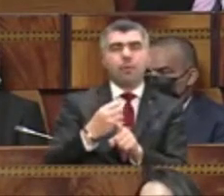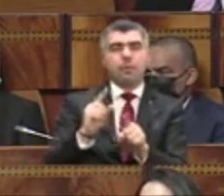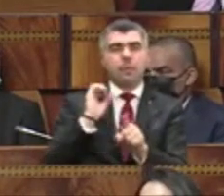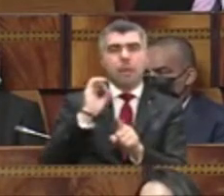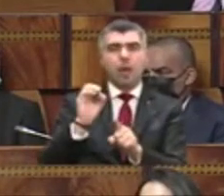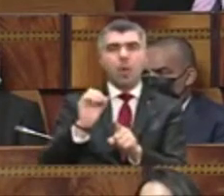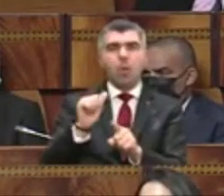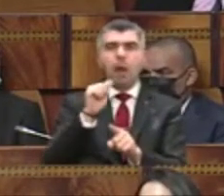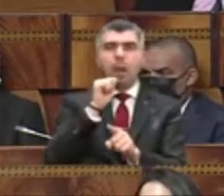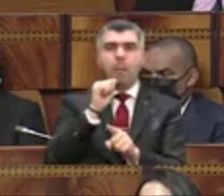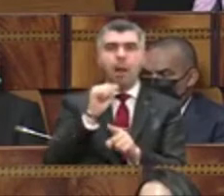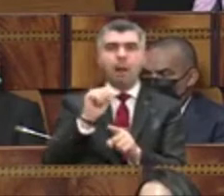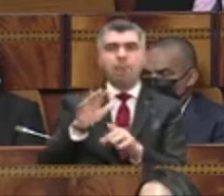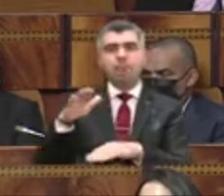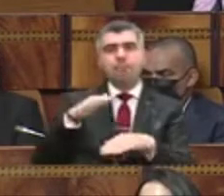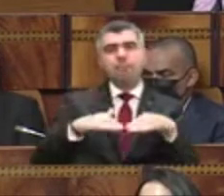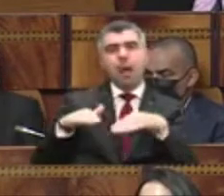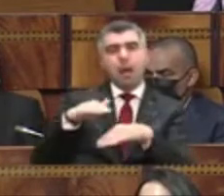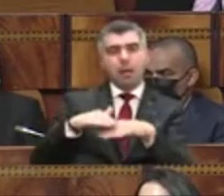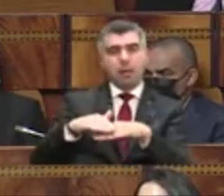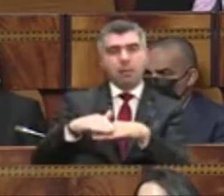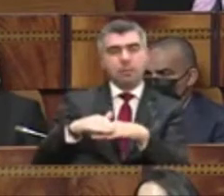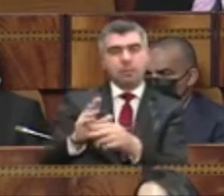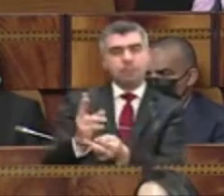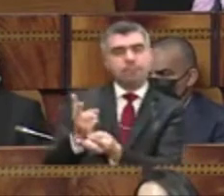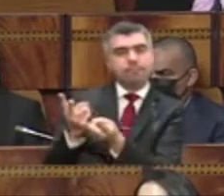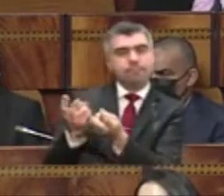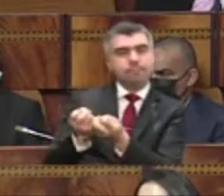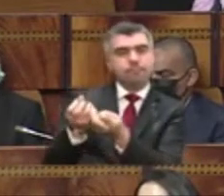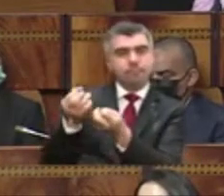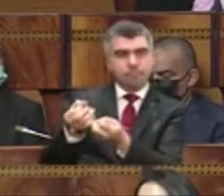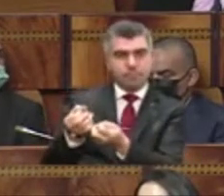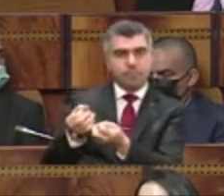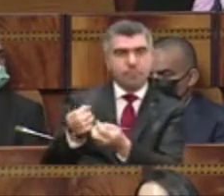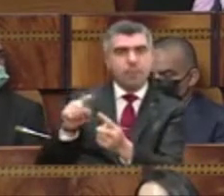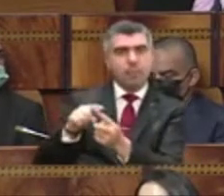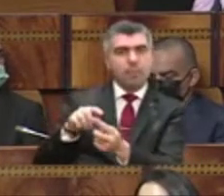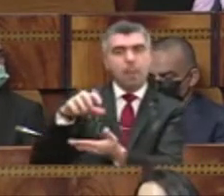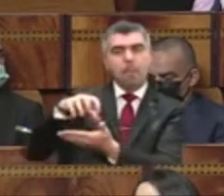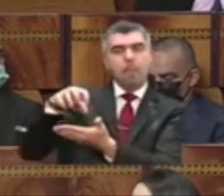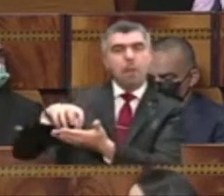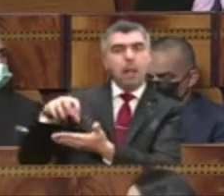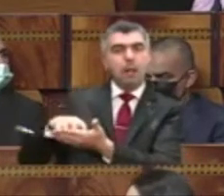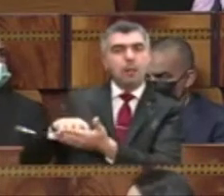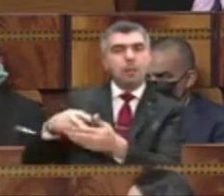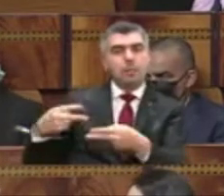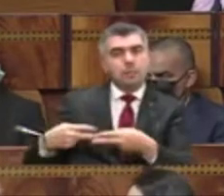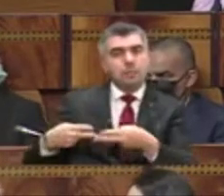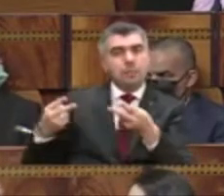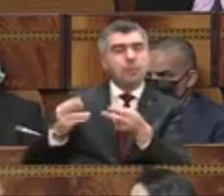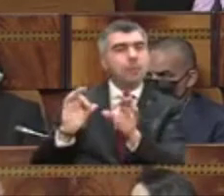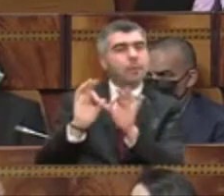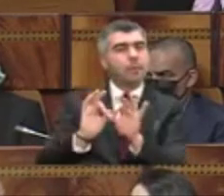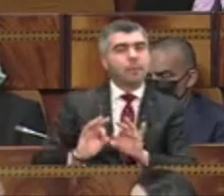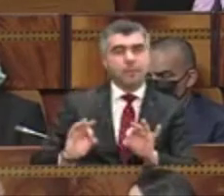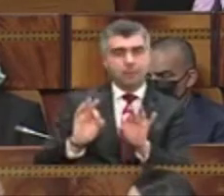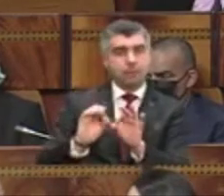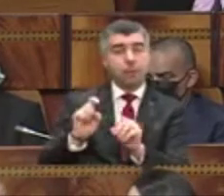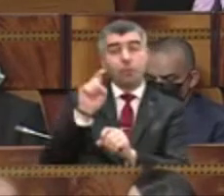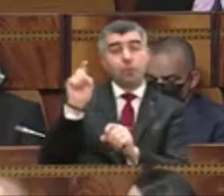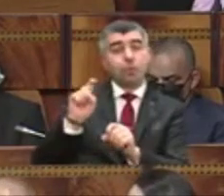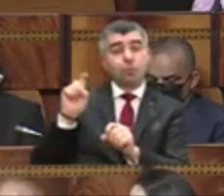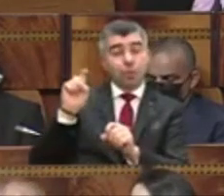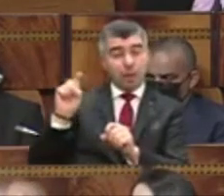تحليه يعني مياه البحر. الا ان الاشكال ماشي في تزويد اقاليم